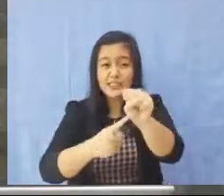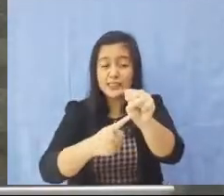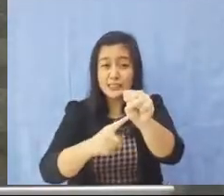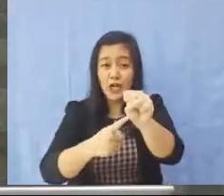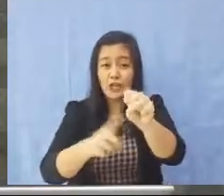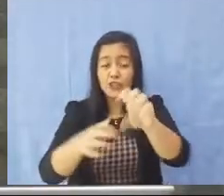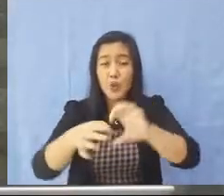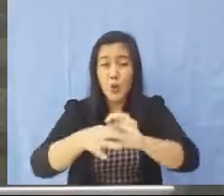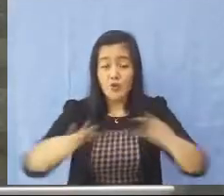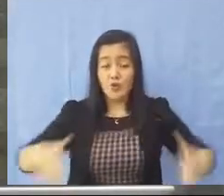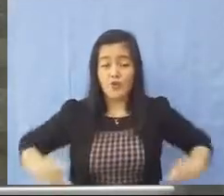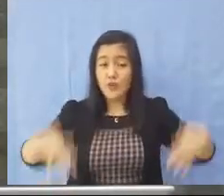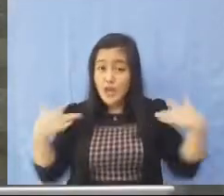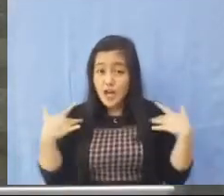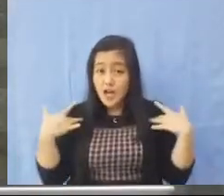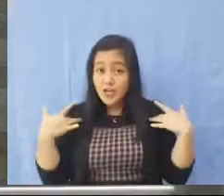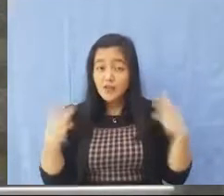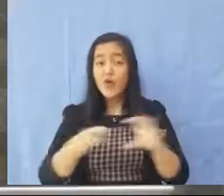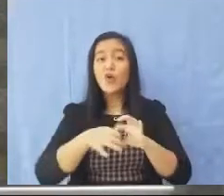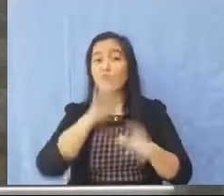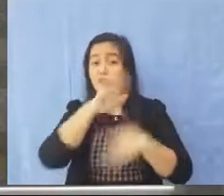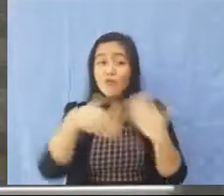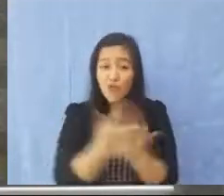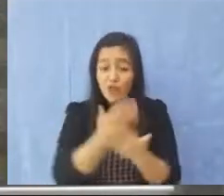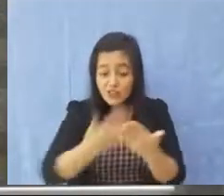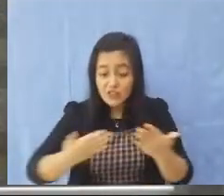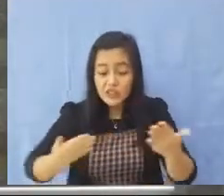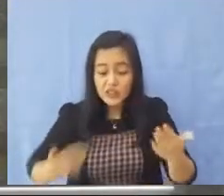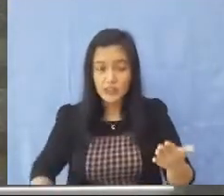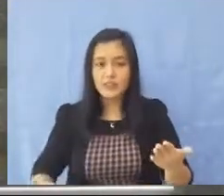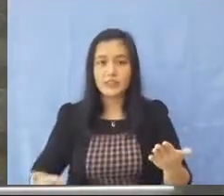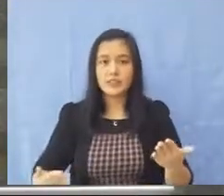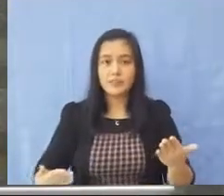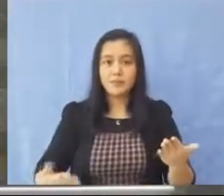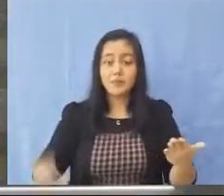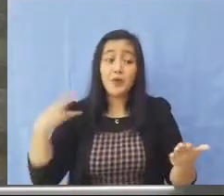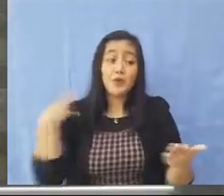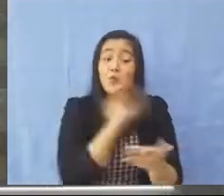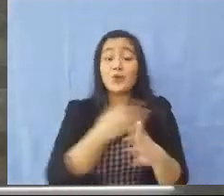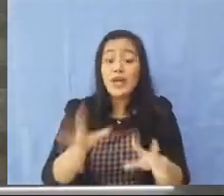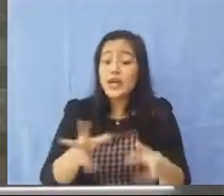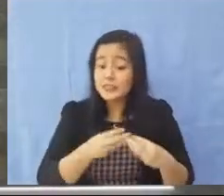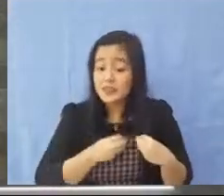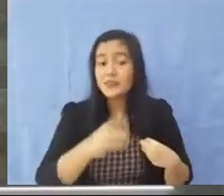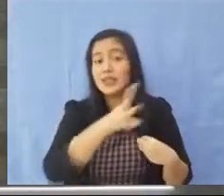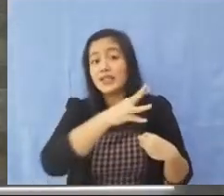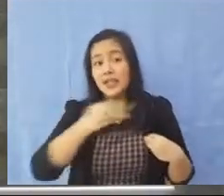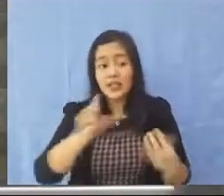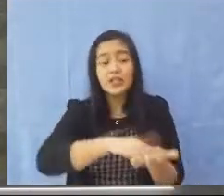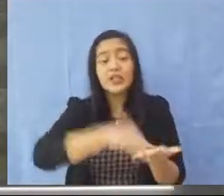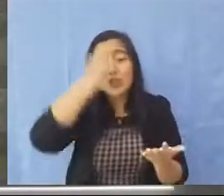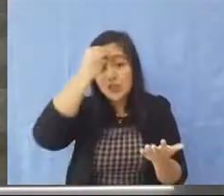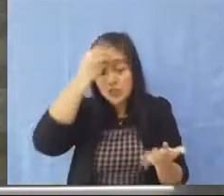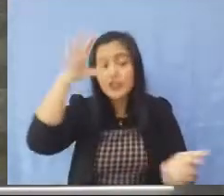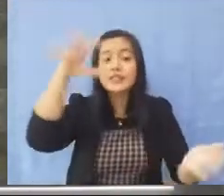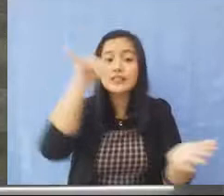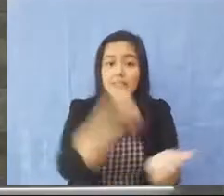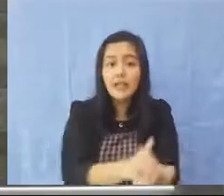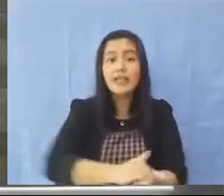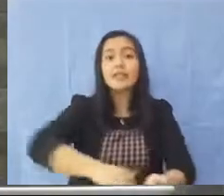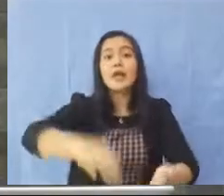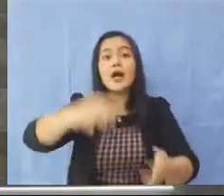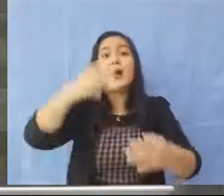inyo, we already accepted that the book of Genesis is authored by Moses. Even